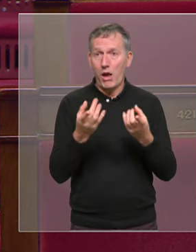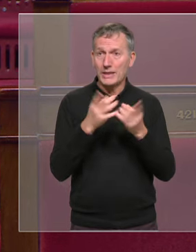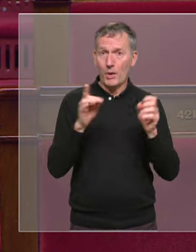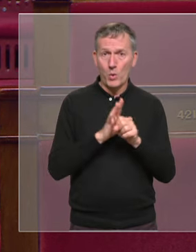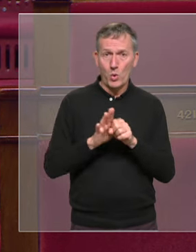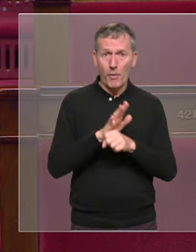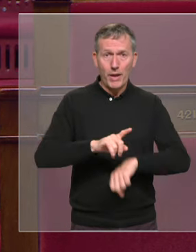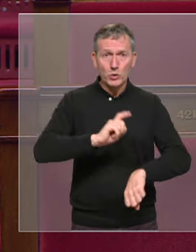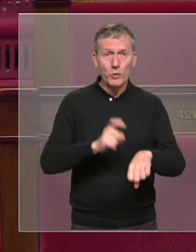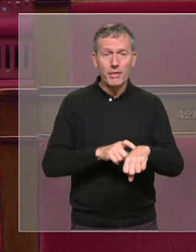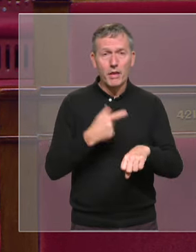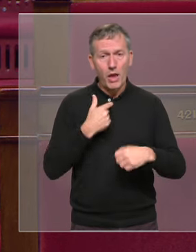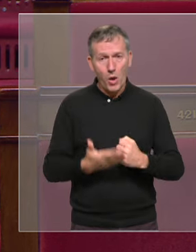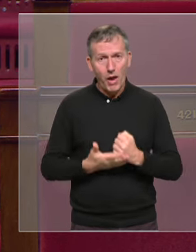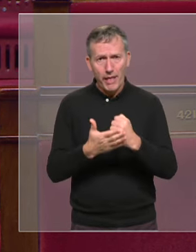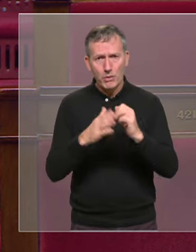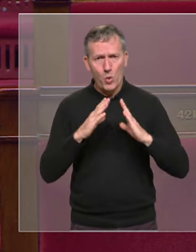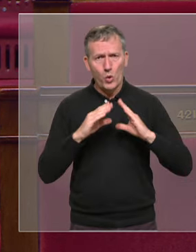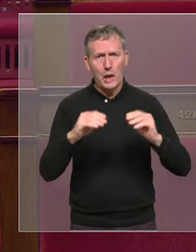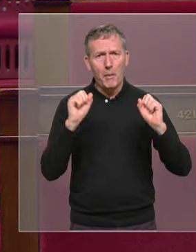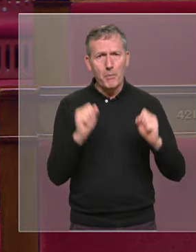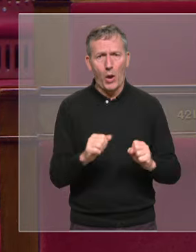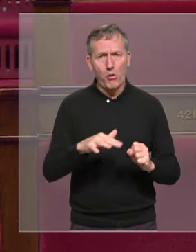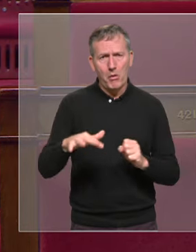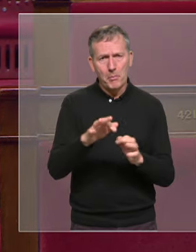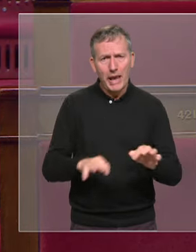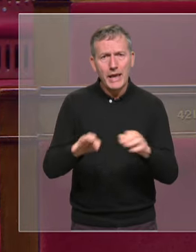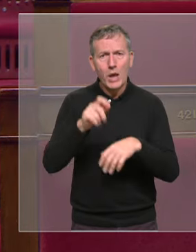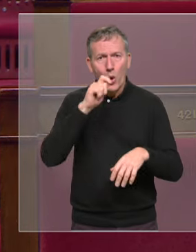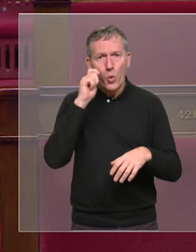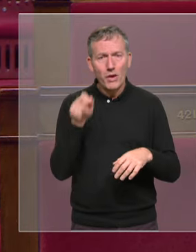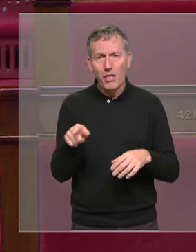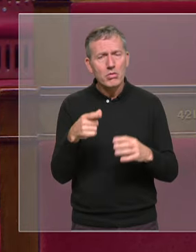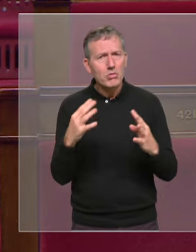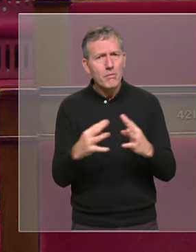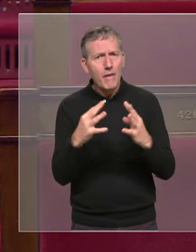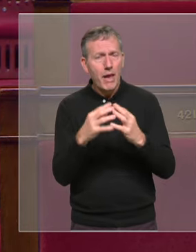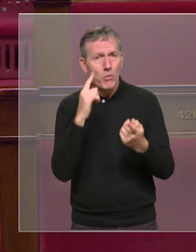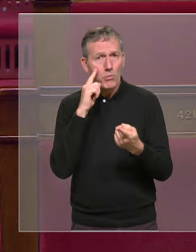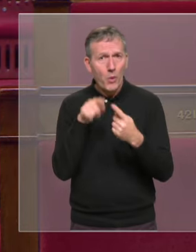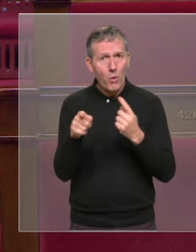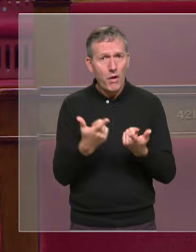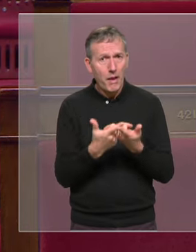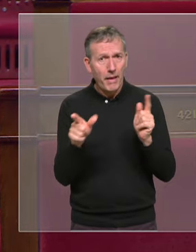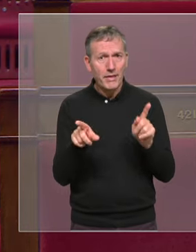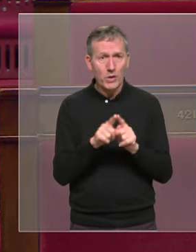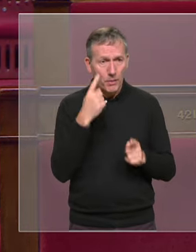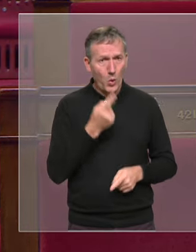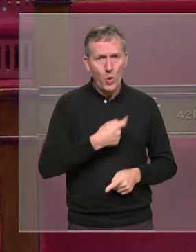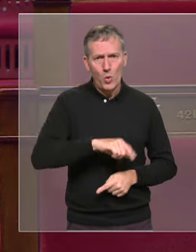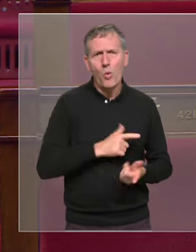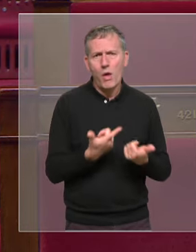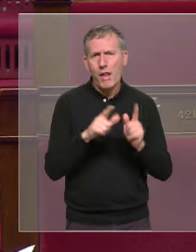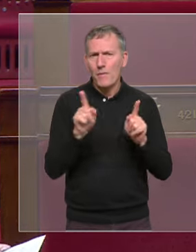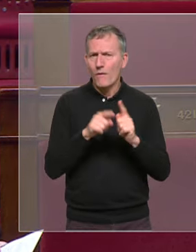plus concrète que nous pouvons apporter au front ukrainien. Quand l'Ukraine se bat pour sa liberté, elle se bat pour la nôtre. Soyons à la